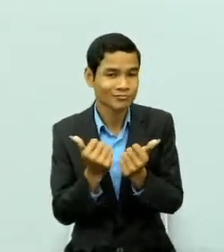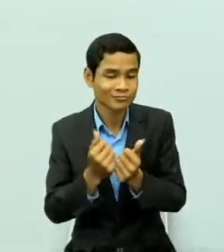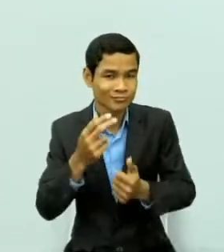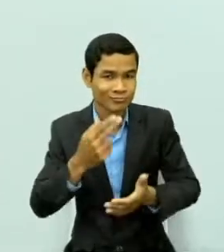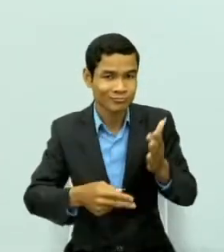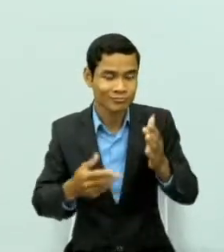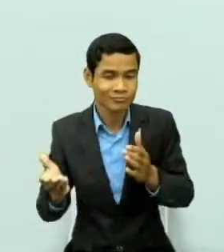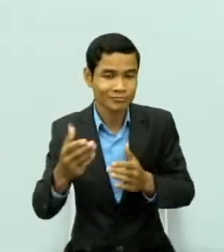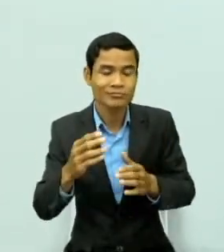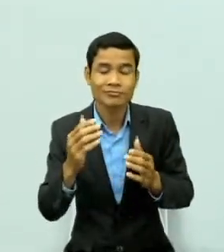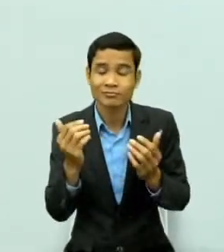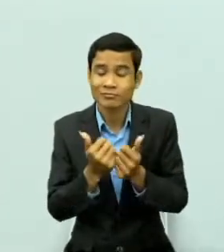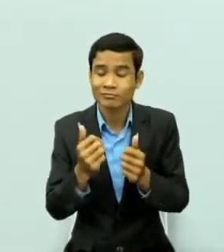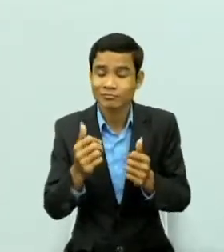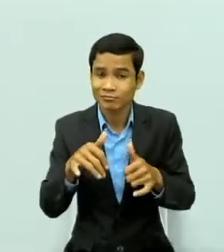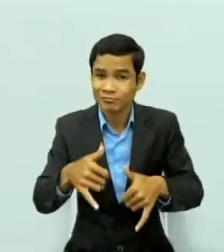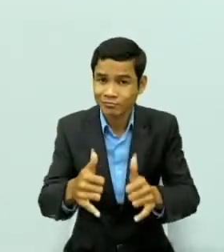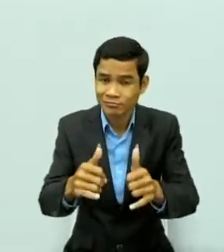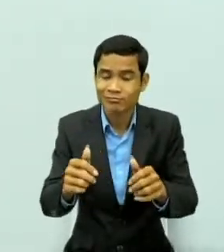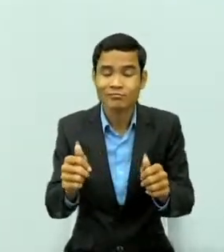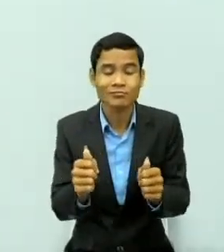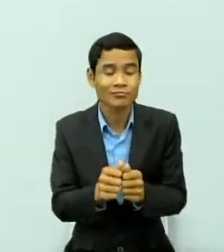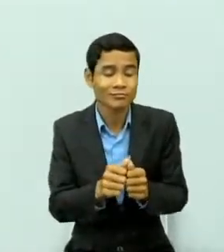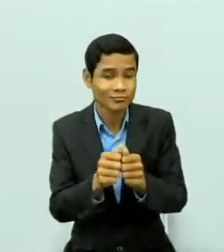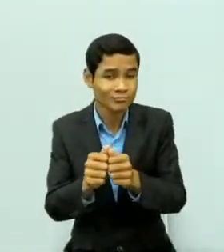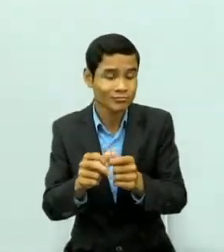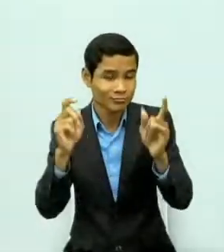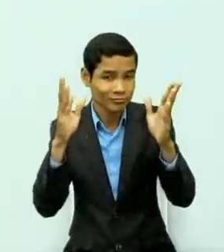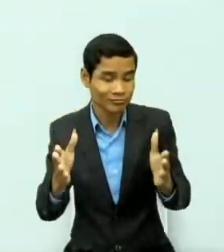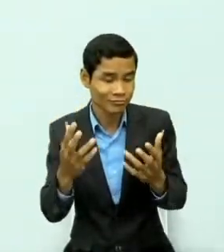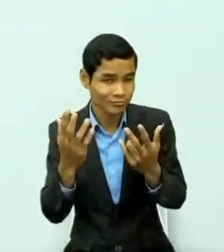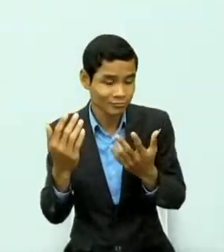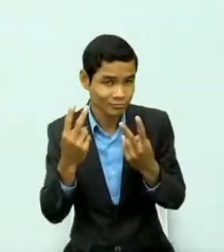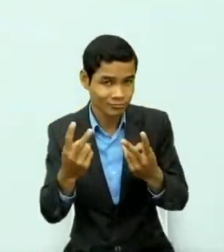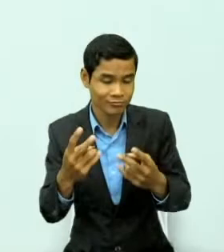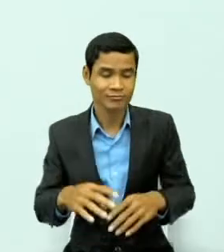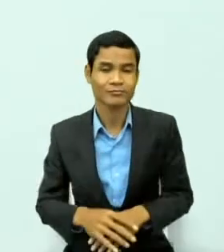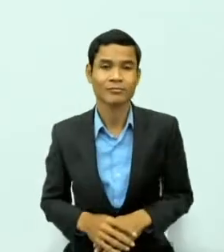ឲ្យកូនចូលរួមលេងជាមួយអ្នកគ្រូចាំមើលទាំងអស់គ្នាណា